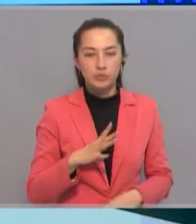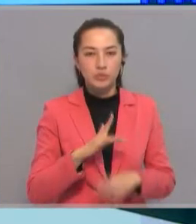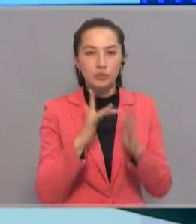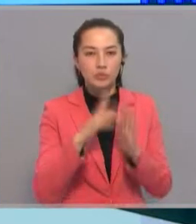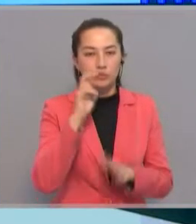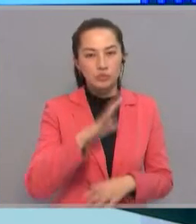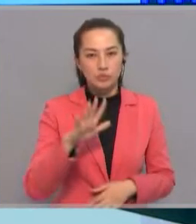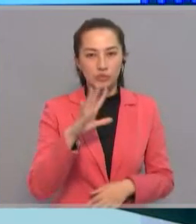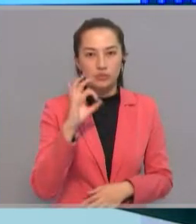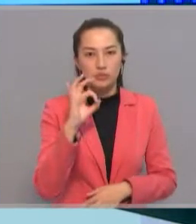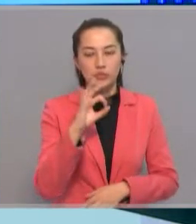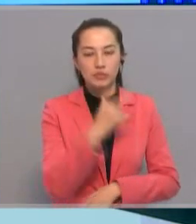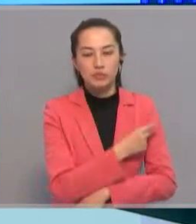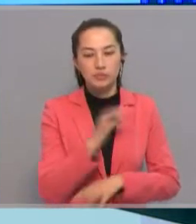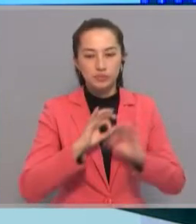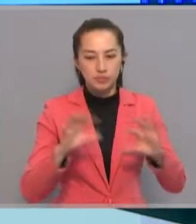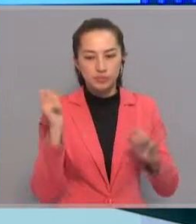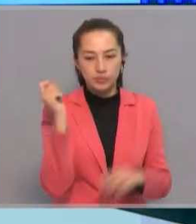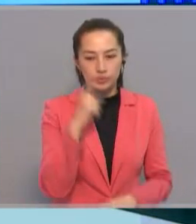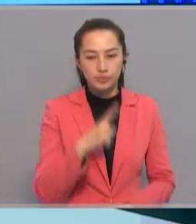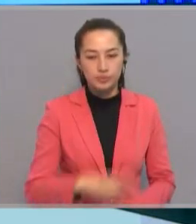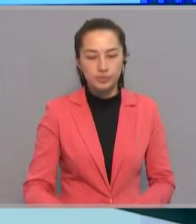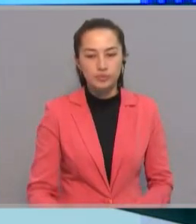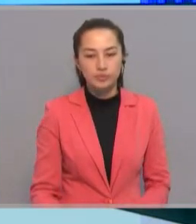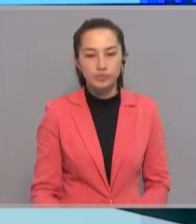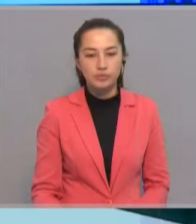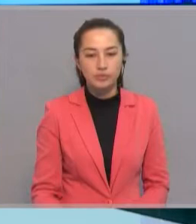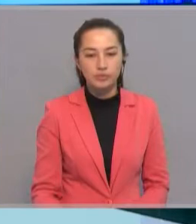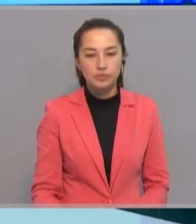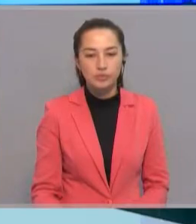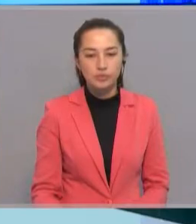Қаладағы вакцинациялау жұмыстарын әріптесім Мақпал Рыспаева айтып береді.